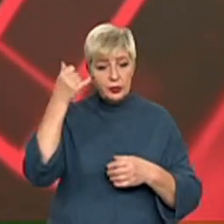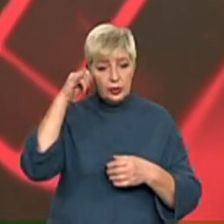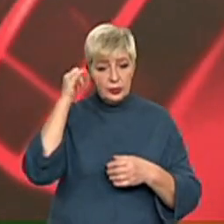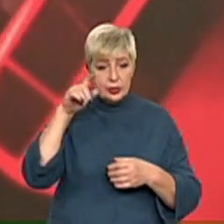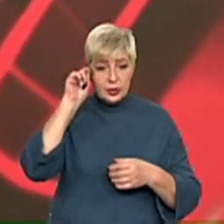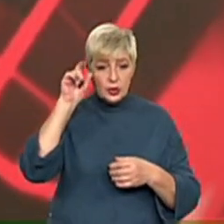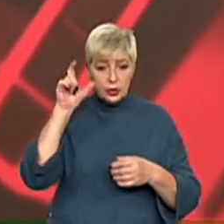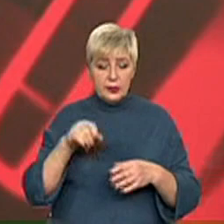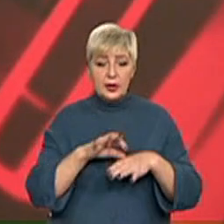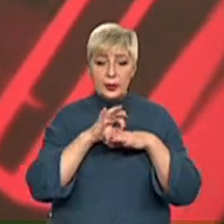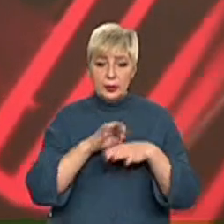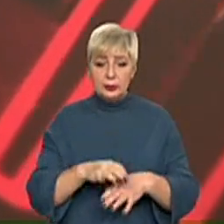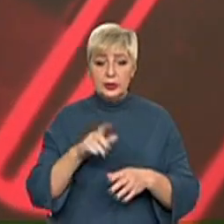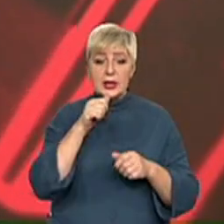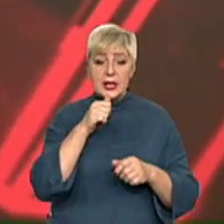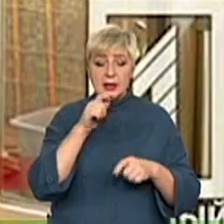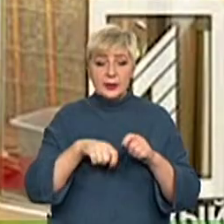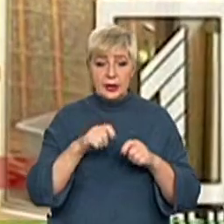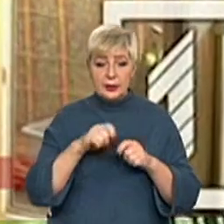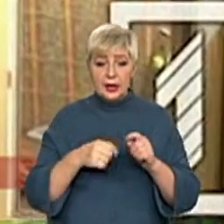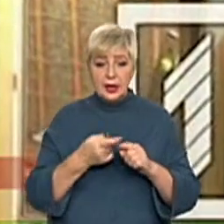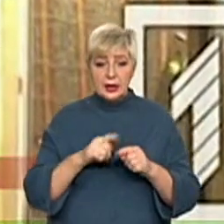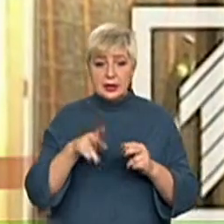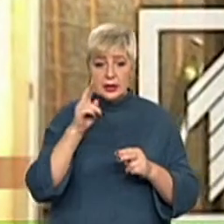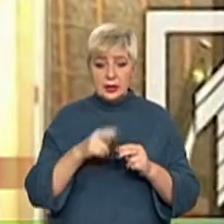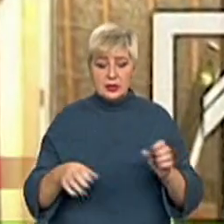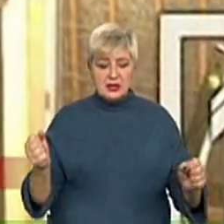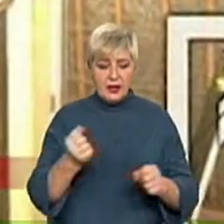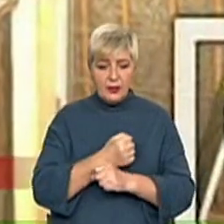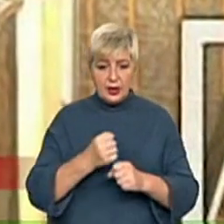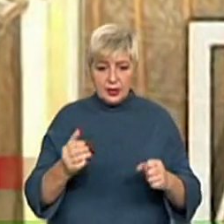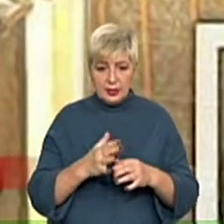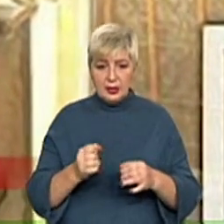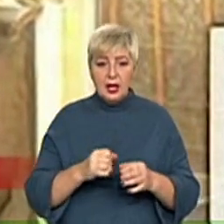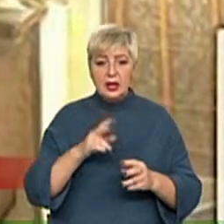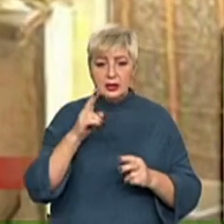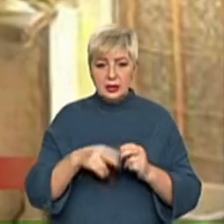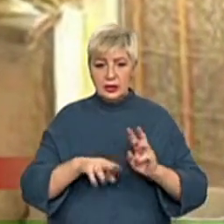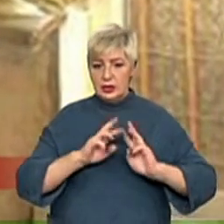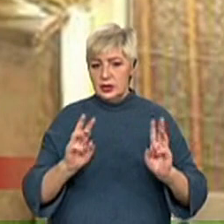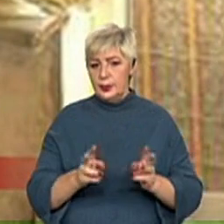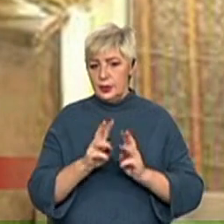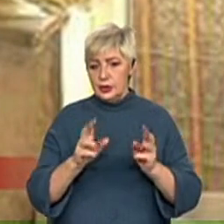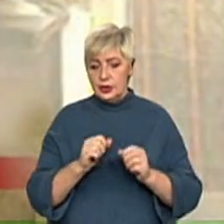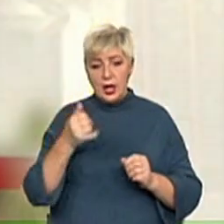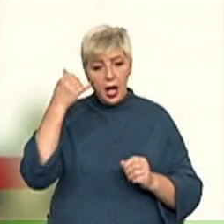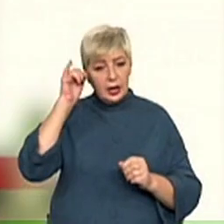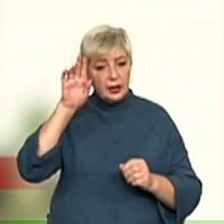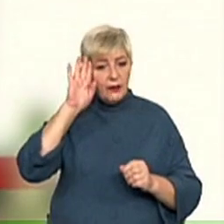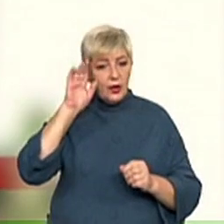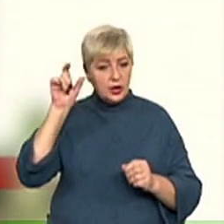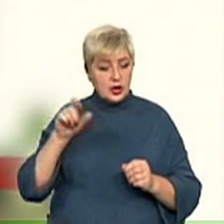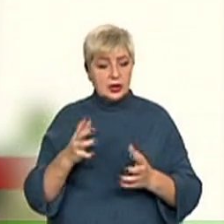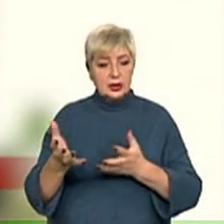чоловік проводив експерименти, які закінчились вибухом. Зайнялося у квартирі у металургійному районі. Криворіжець отримав